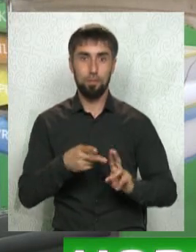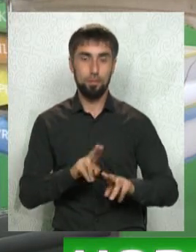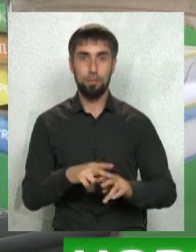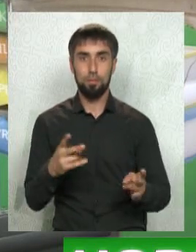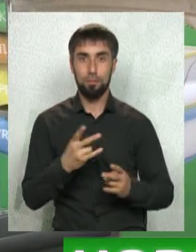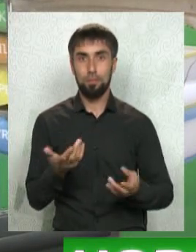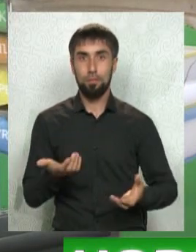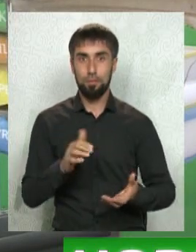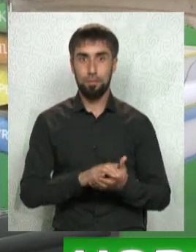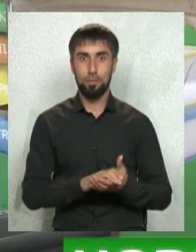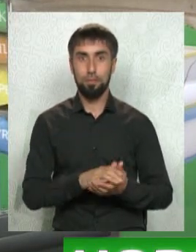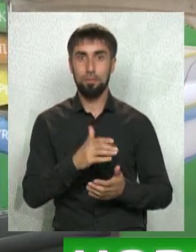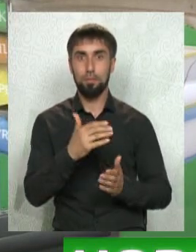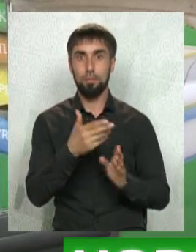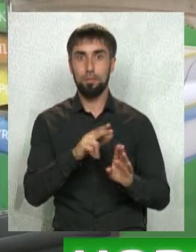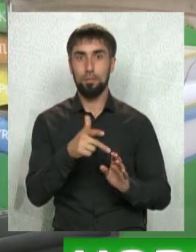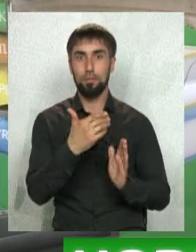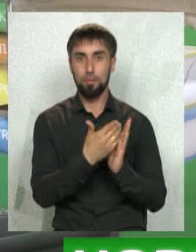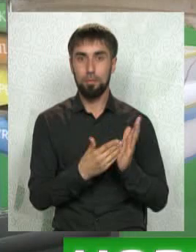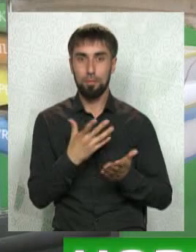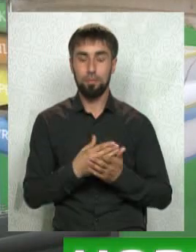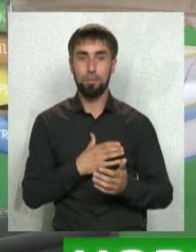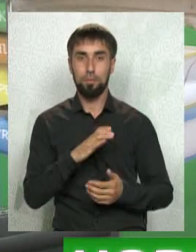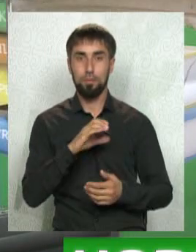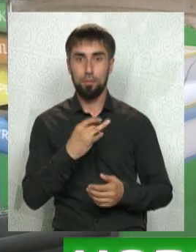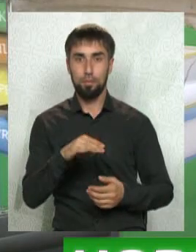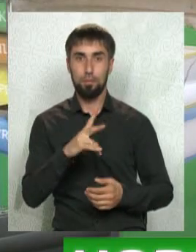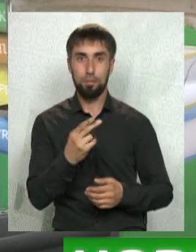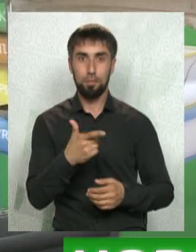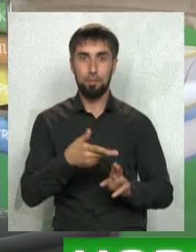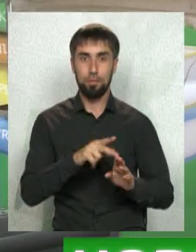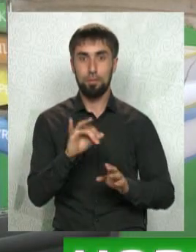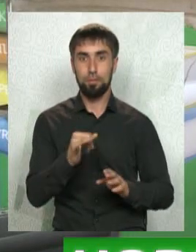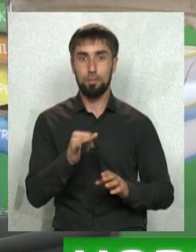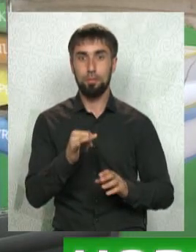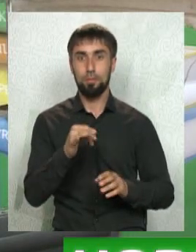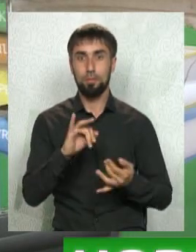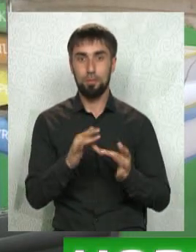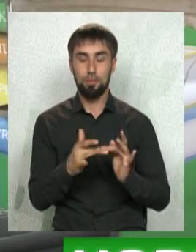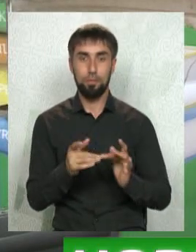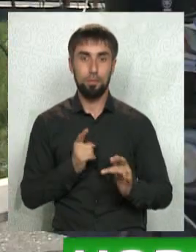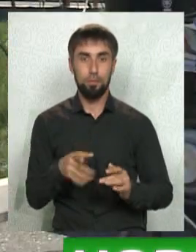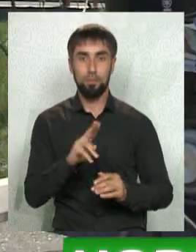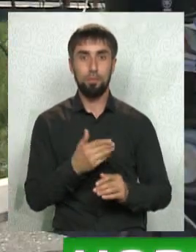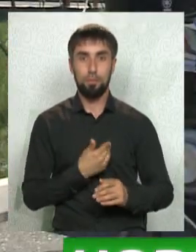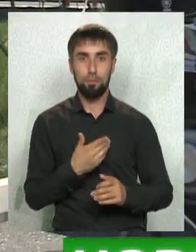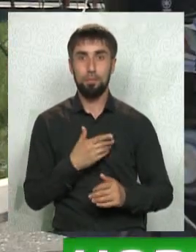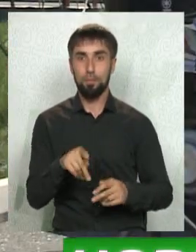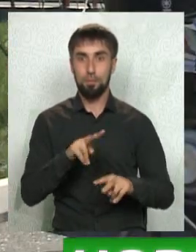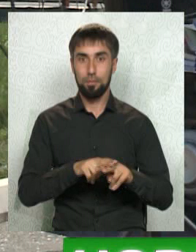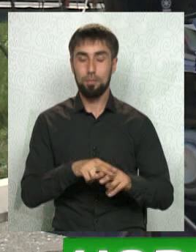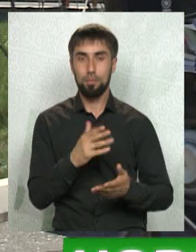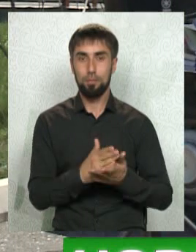нужно ознакомиться с графиком наших выездов на сайте Национальной библиотеки, а также в соцсетях. Ждем всех желающих. Здесь